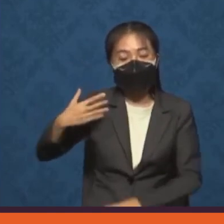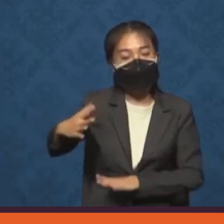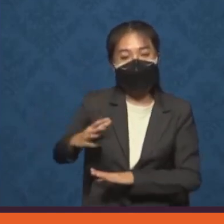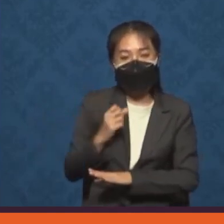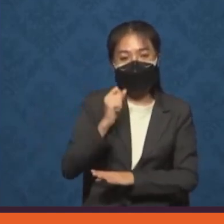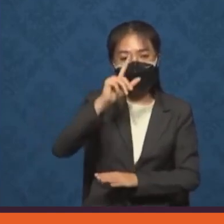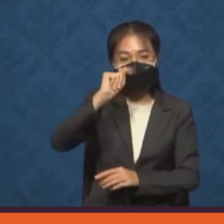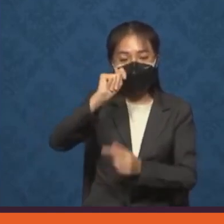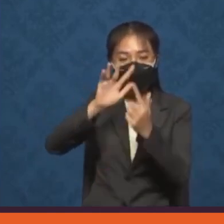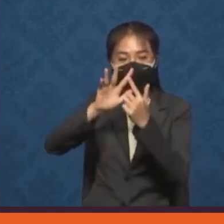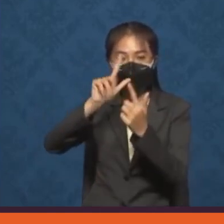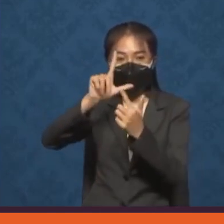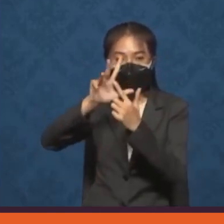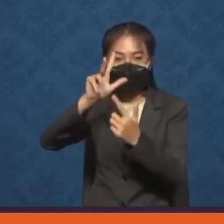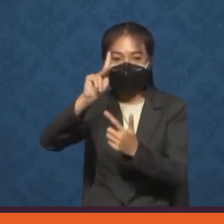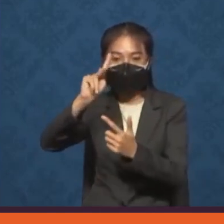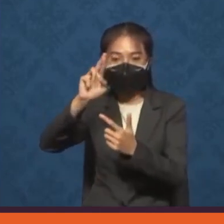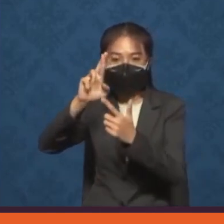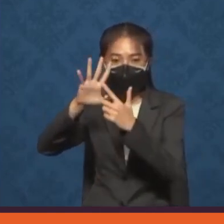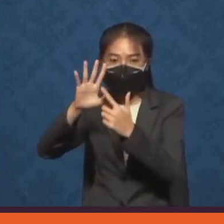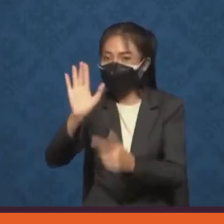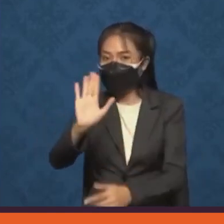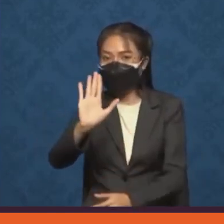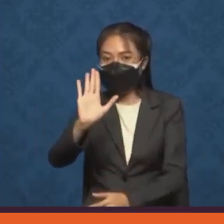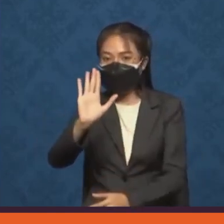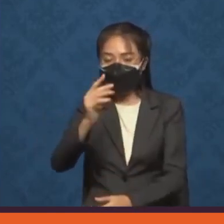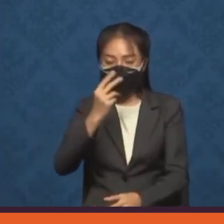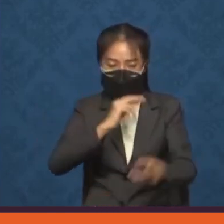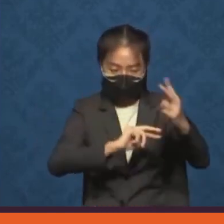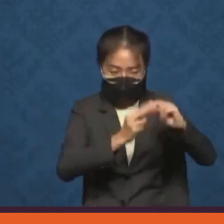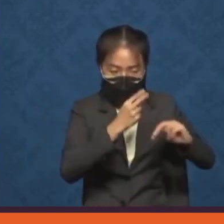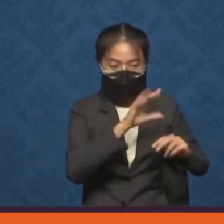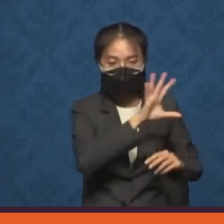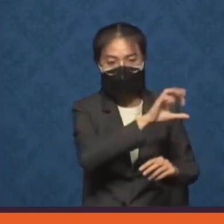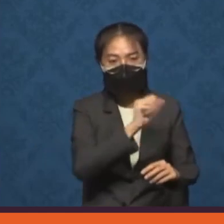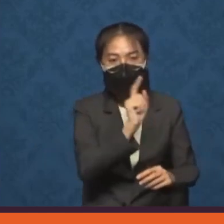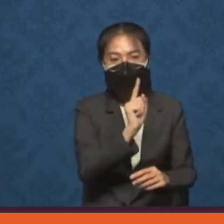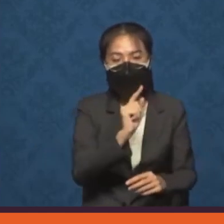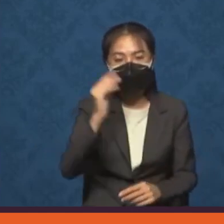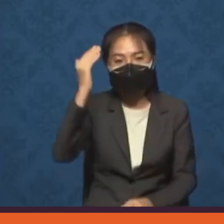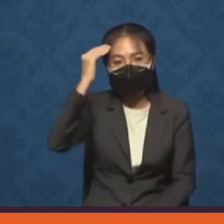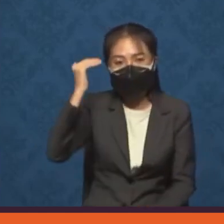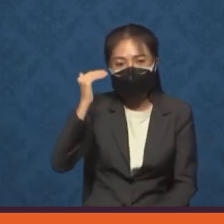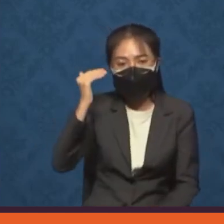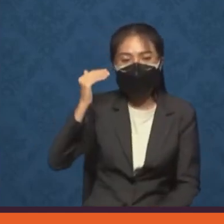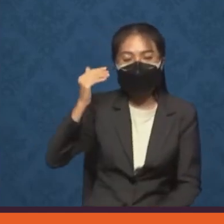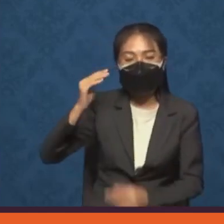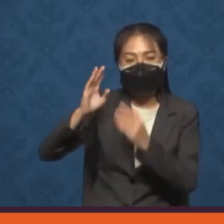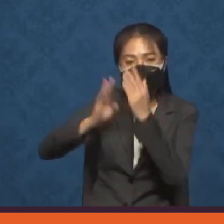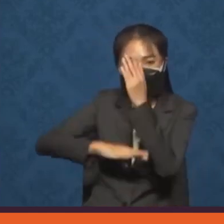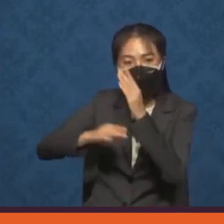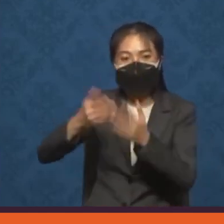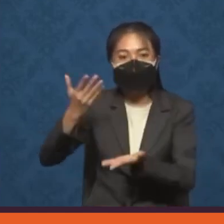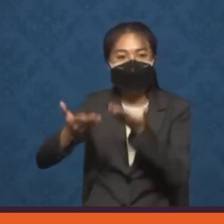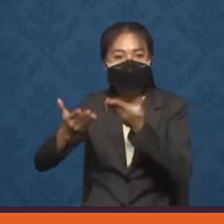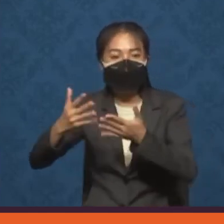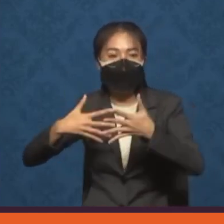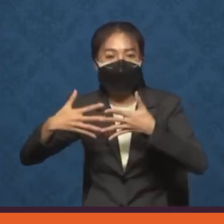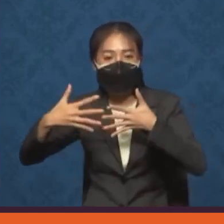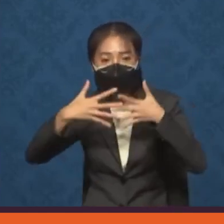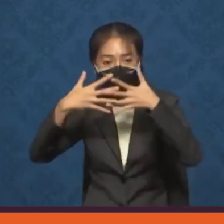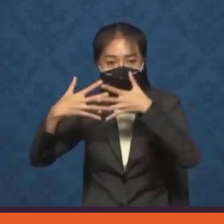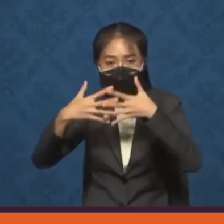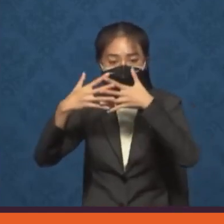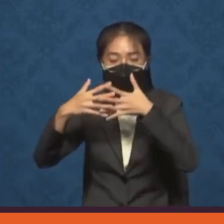การถอดถอนเราหยิบยืมมาจากสหรัฐอเมริกาเราหยิบยืมมาจากเกาหลีใต้ในภาษาอังกฤษเรียกกันว่า impeachment ดังนั้นเวลาพิจ